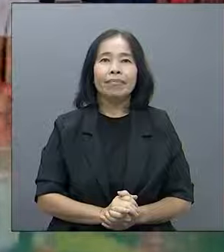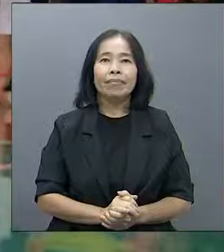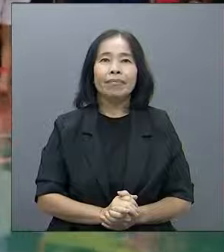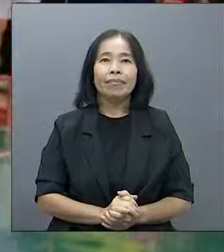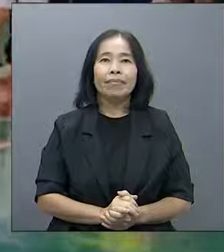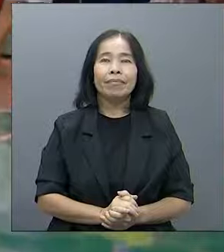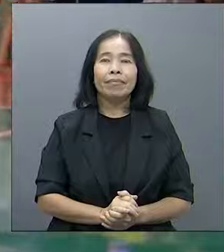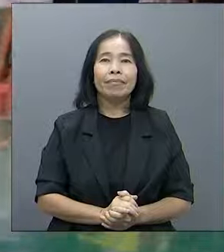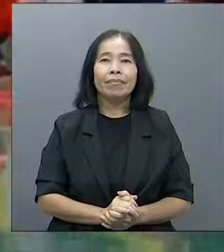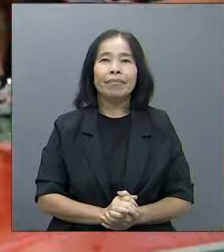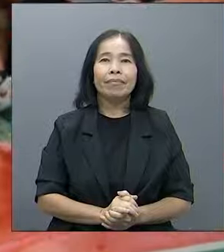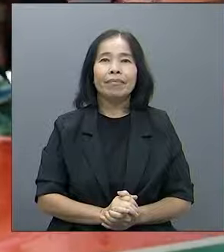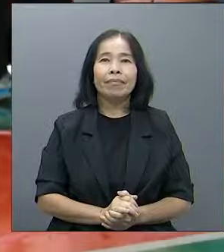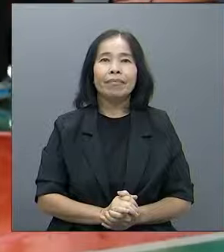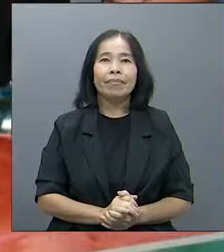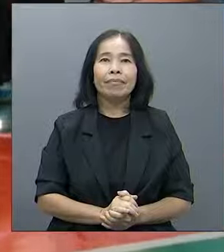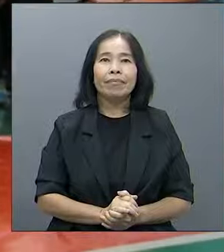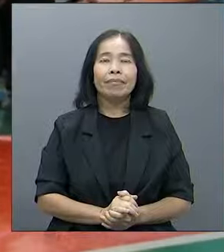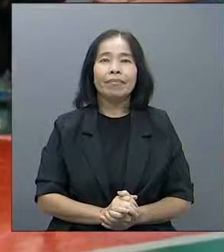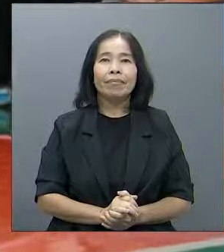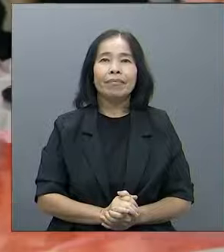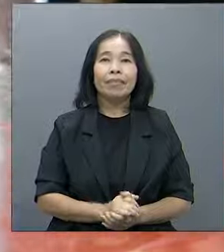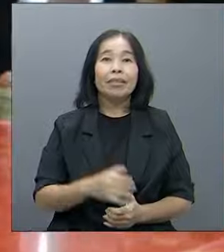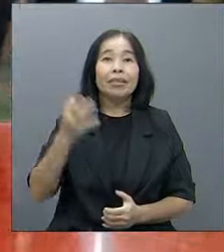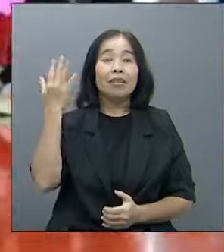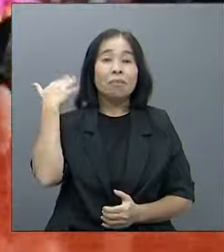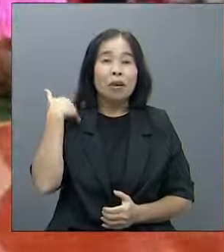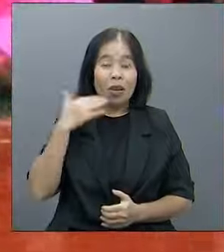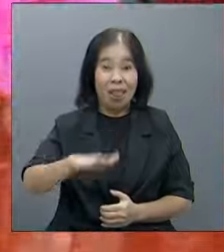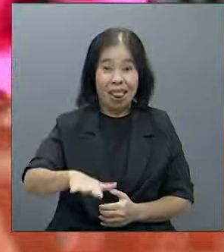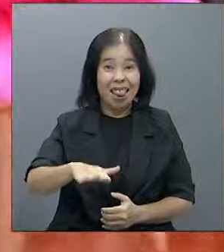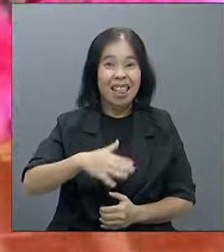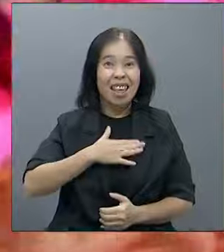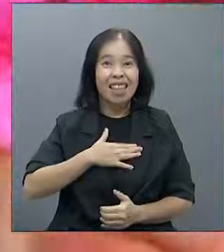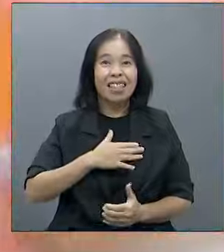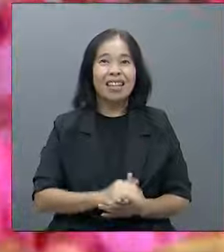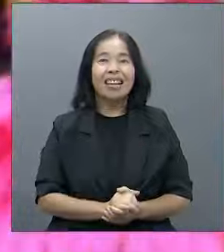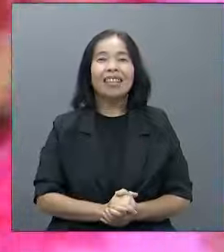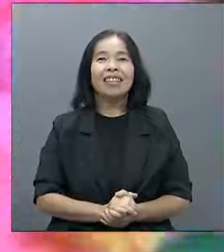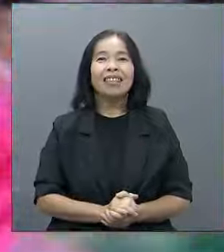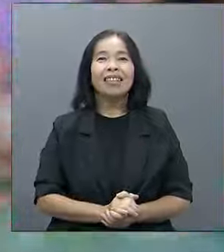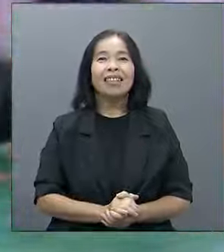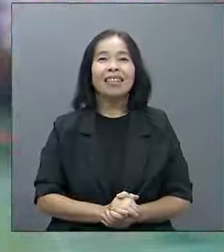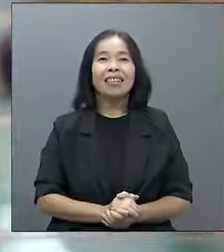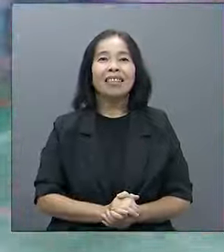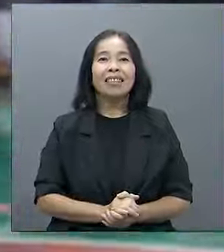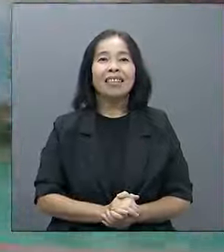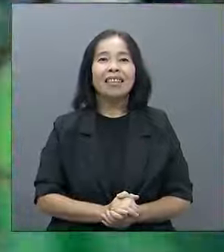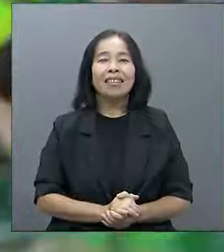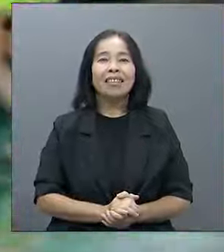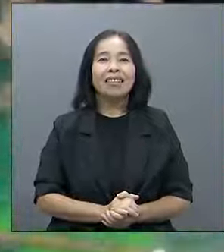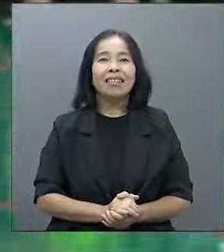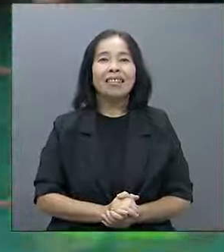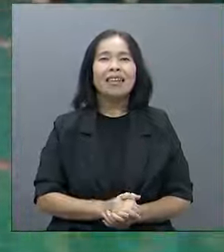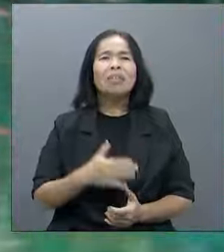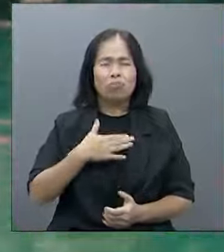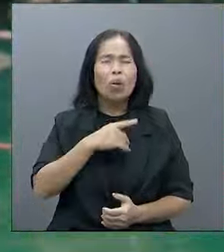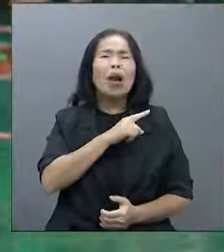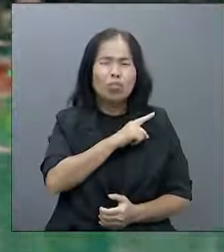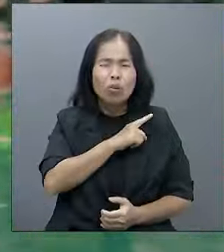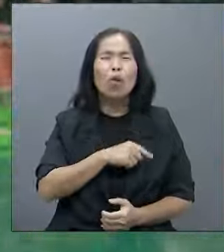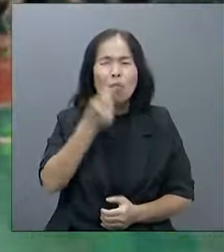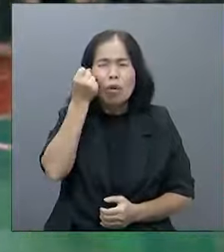นี่ไงทำไมพอเห็นภาพตัวเองตอนเด็กนะ นี่ดู นี่คือหน้าที่มันก็ต้องทำนึกออก